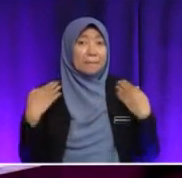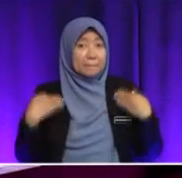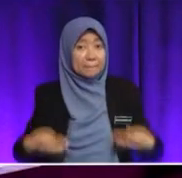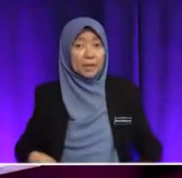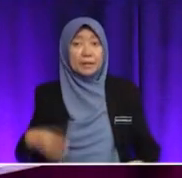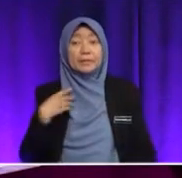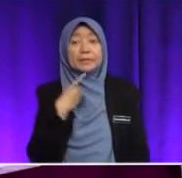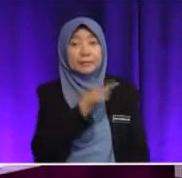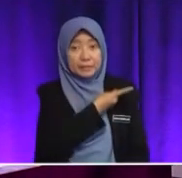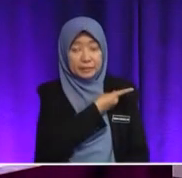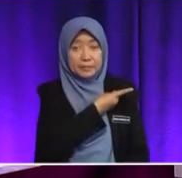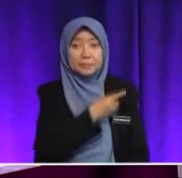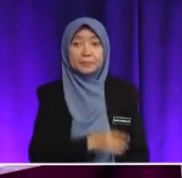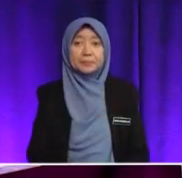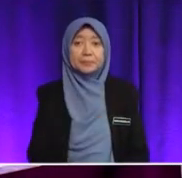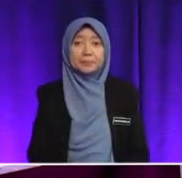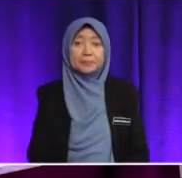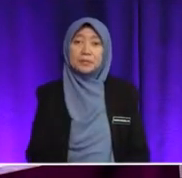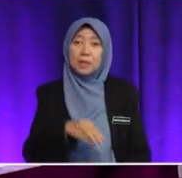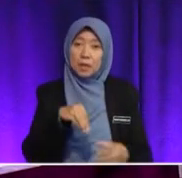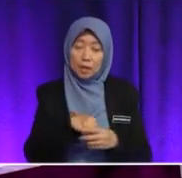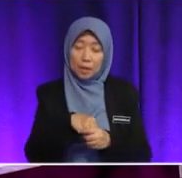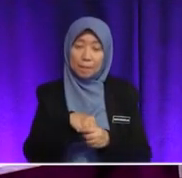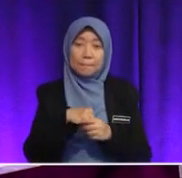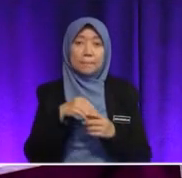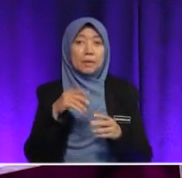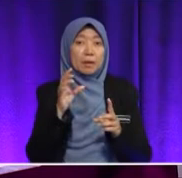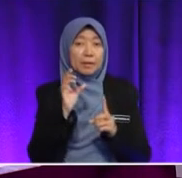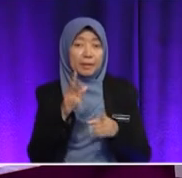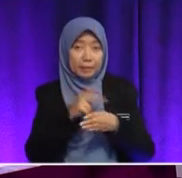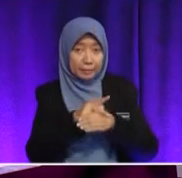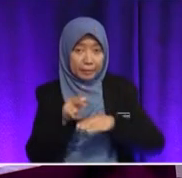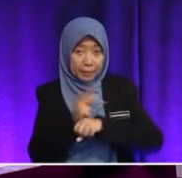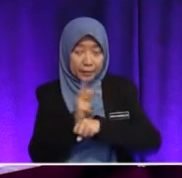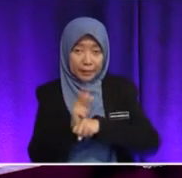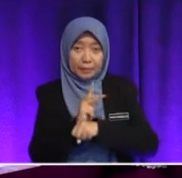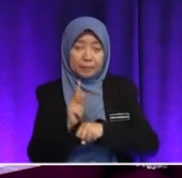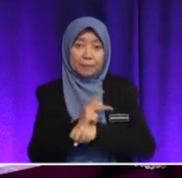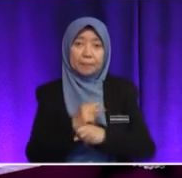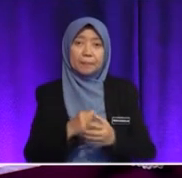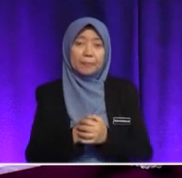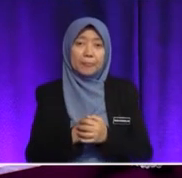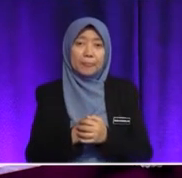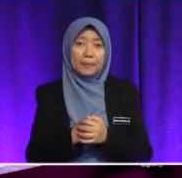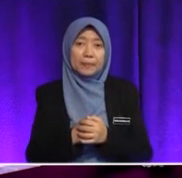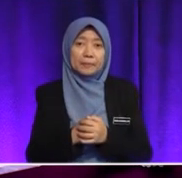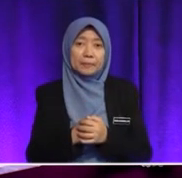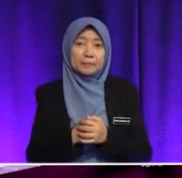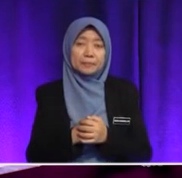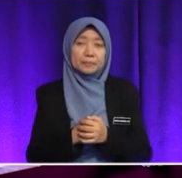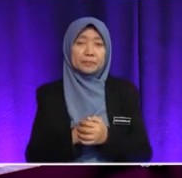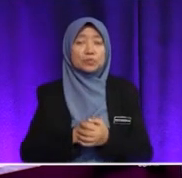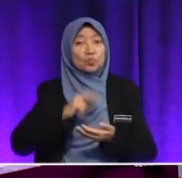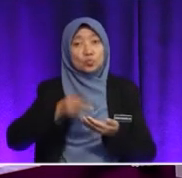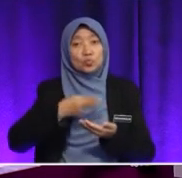tetap year sub dalam keluli nirkarat mungkin stainless steel maksudnya macam sudut